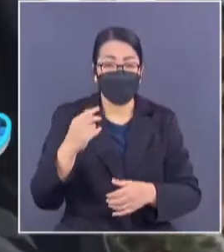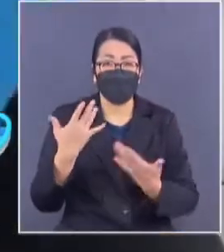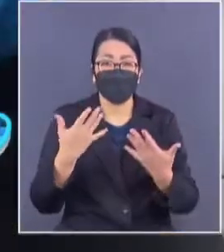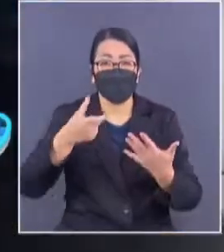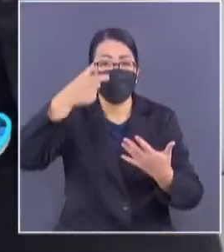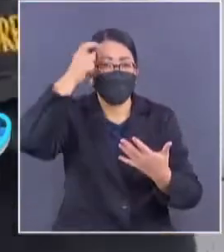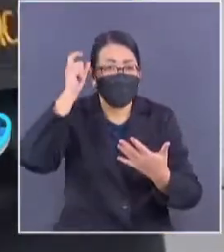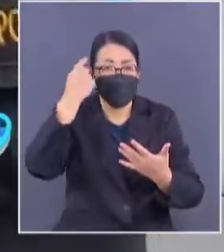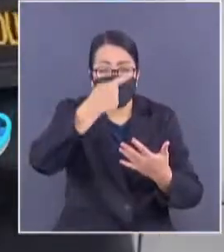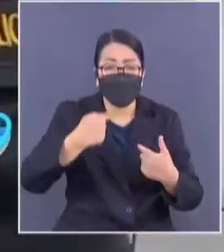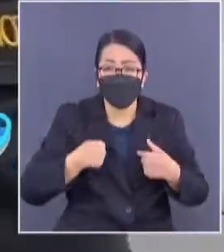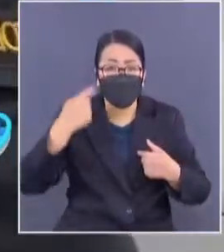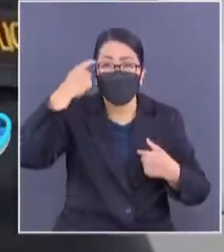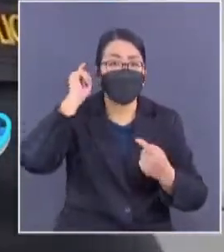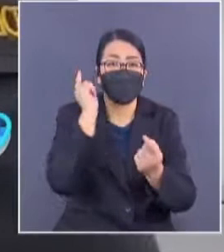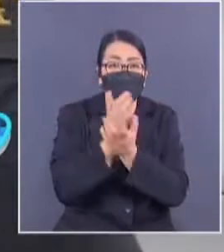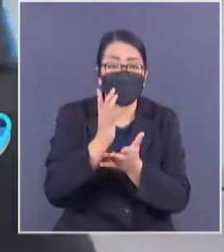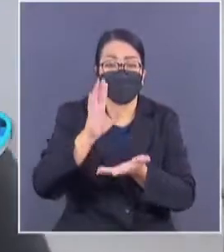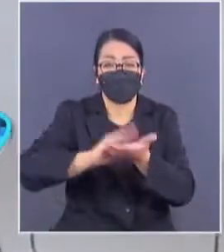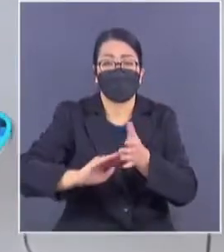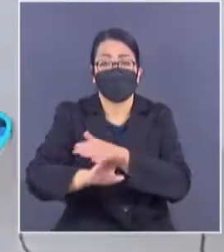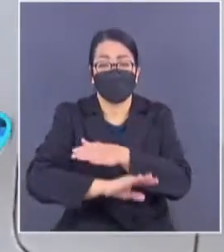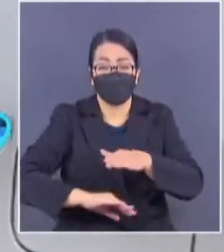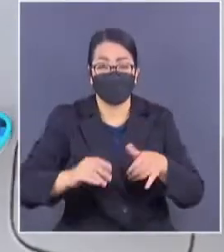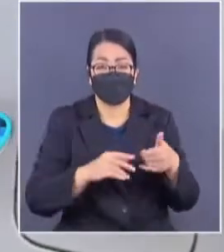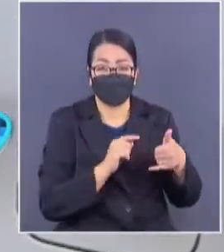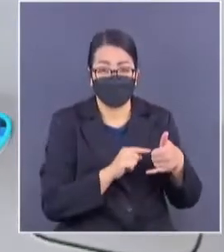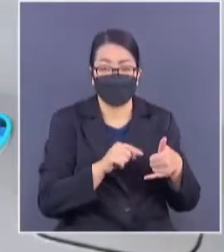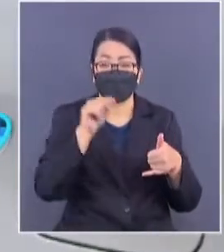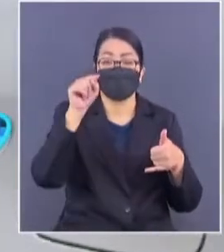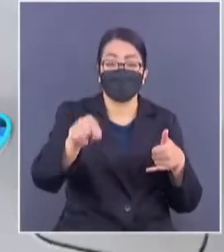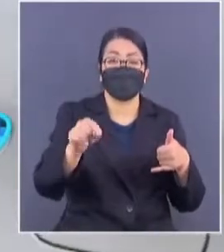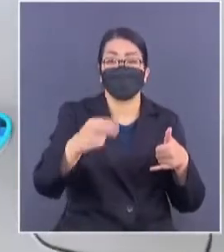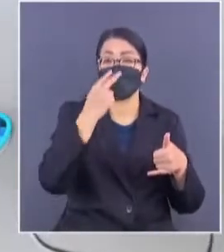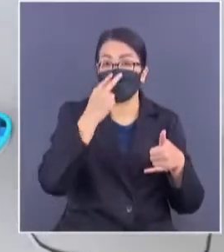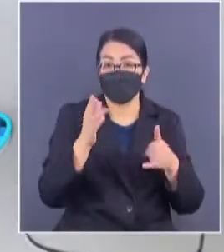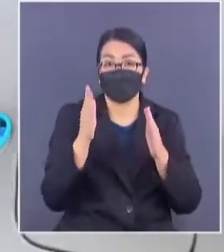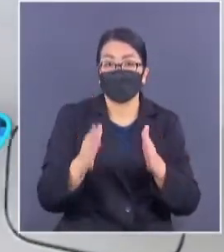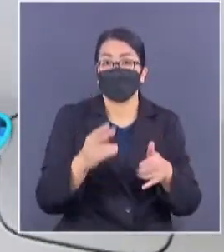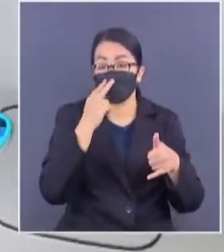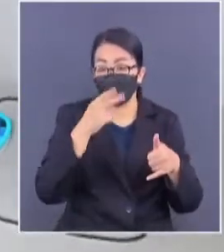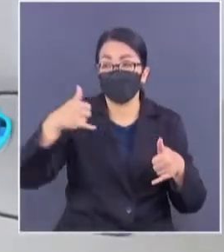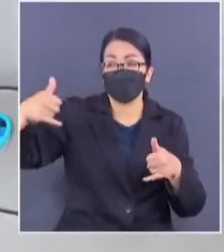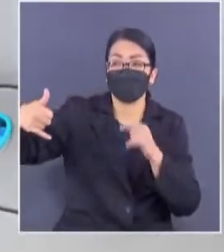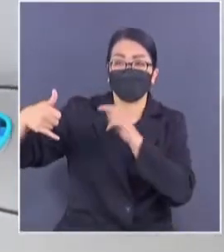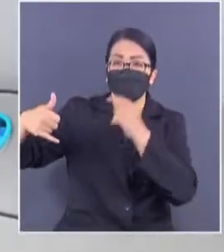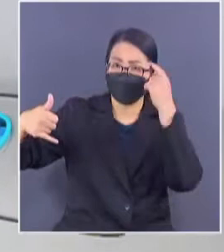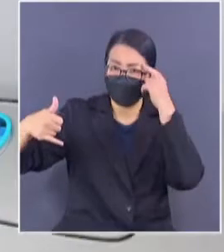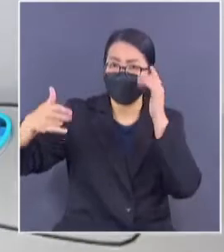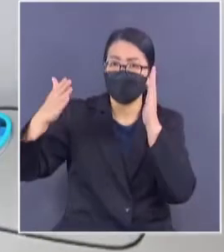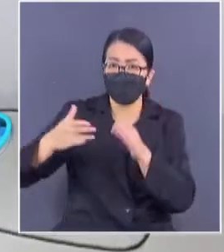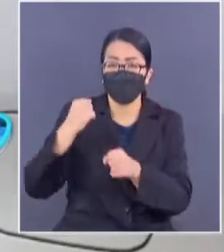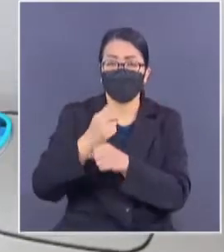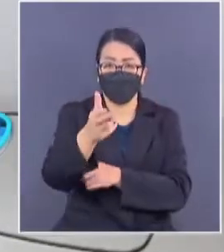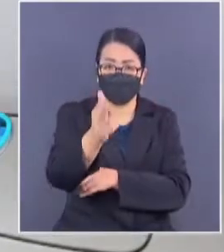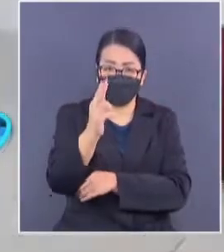จพิสูจน์หลักฐานกลางเก็บหลักฐานรวมถึงนำตัวผู้เสียหายไปชี้จุดที่เห็นบุคคลนะคะที่คาดว่าน่าจะเป็นผู้ก่อเหตุพ